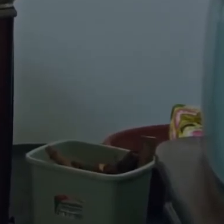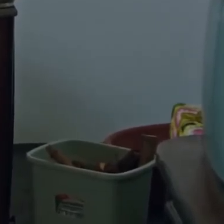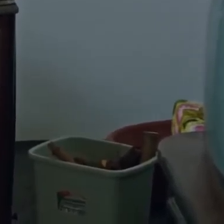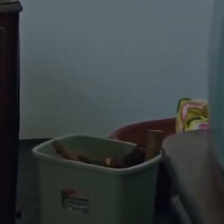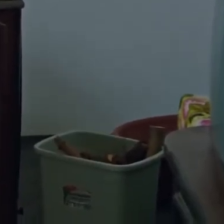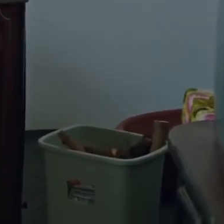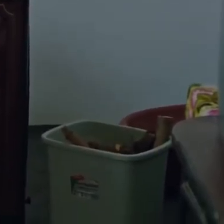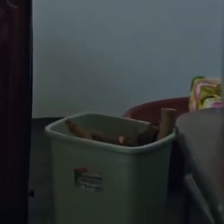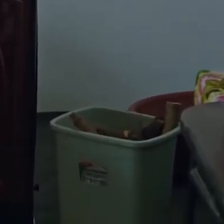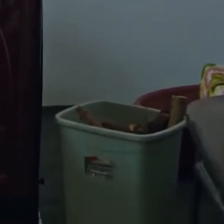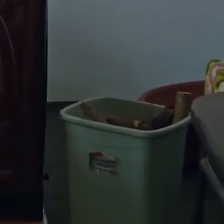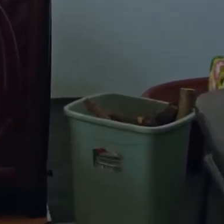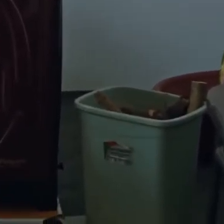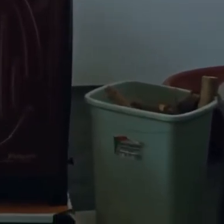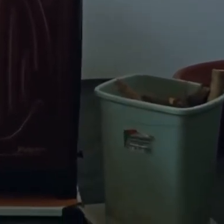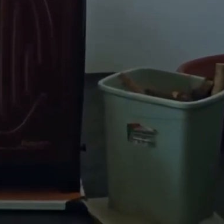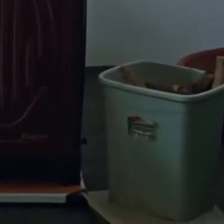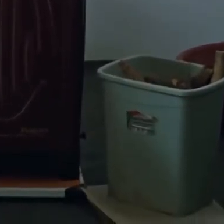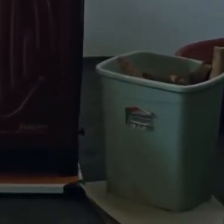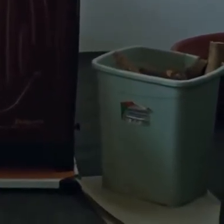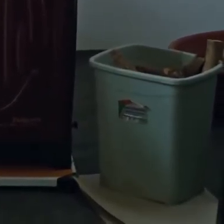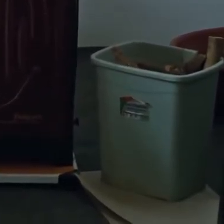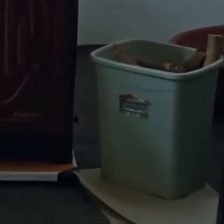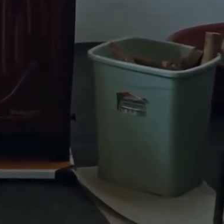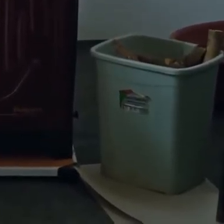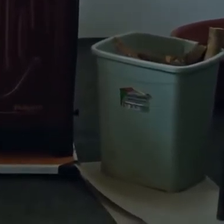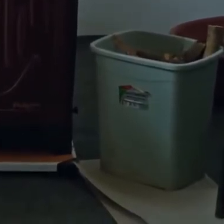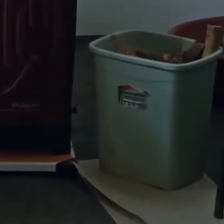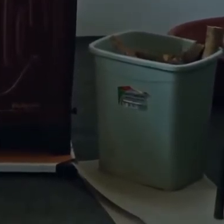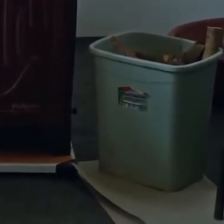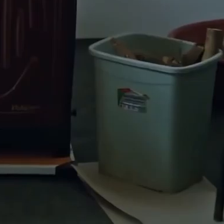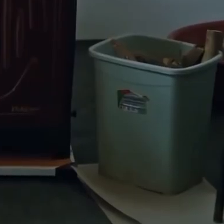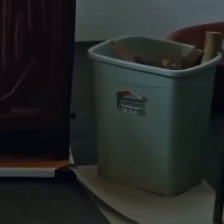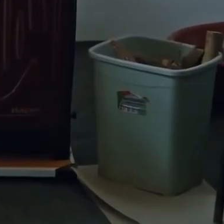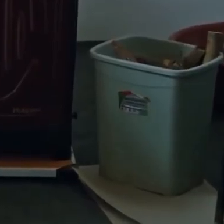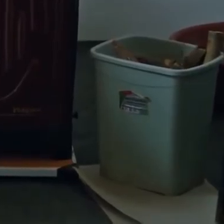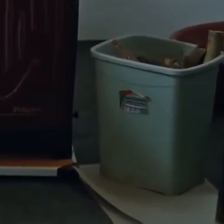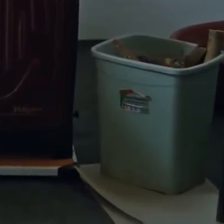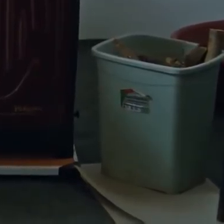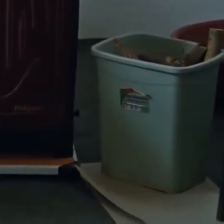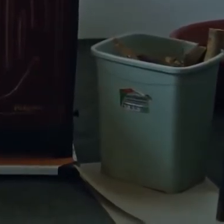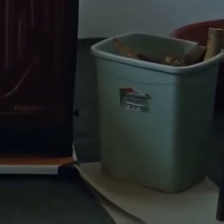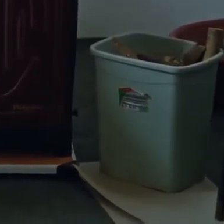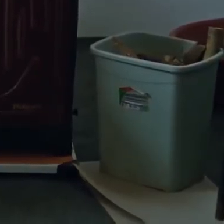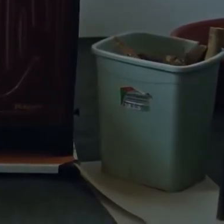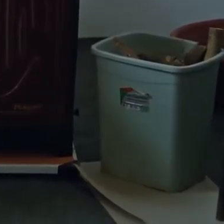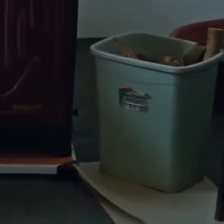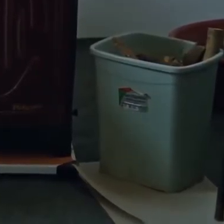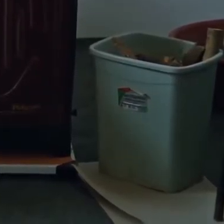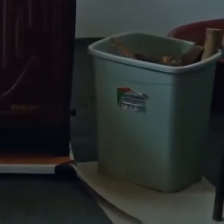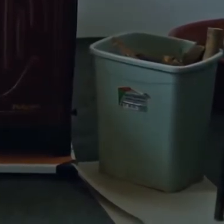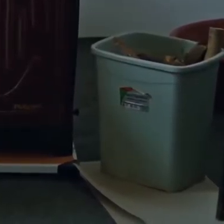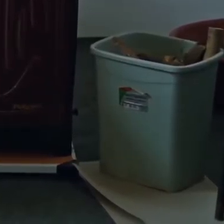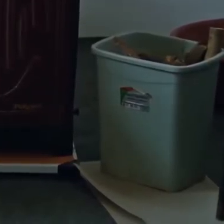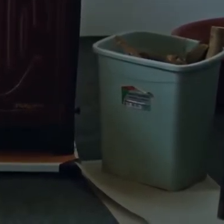sobaya. Yine kollarını sıvazladı. Kibrit çıkartıyor. Sobanın üzerinde çaydanlık var.